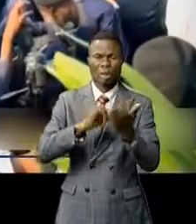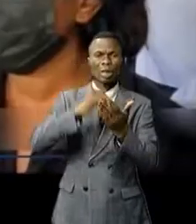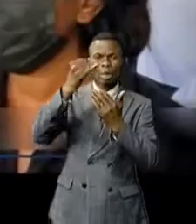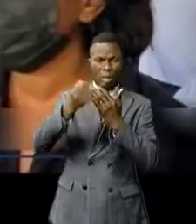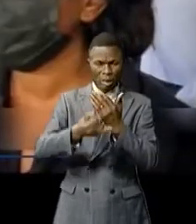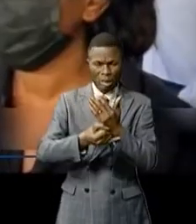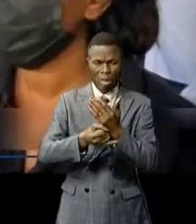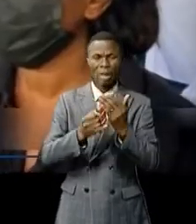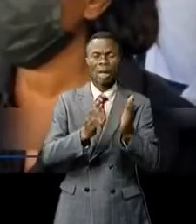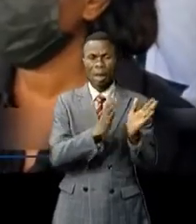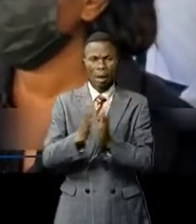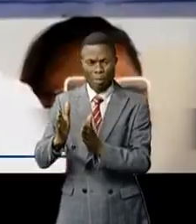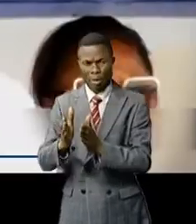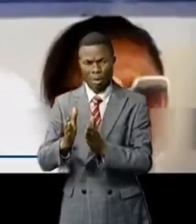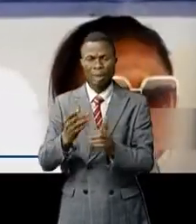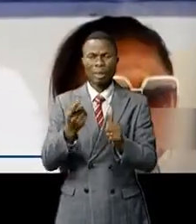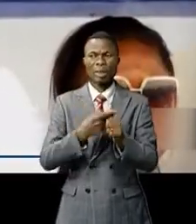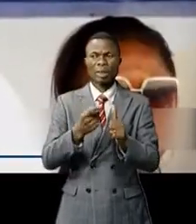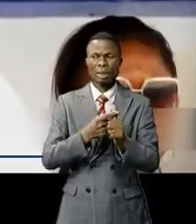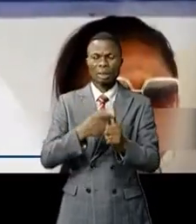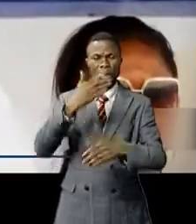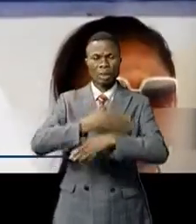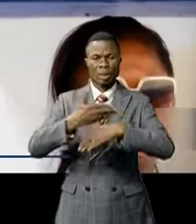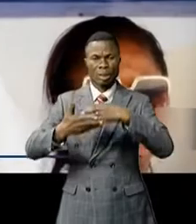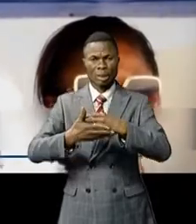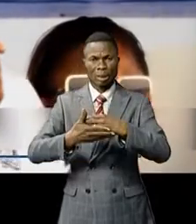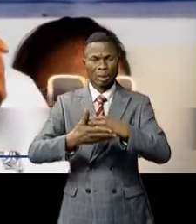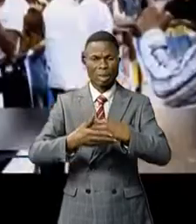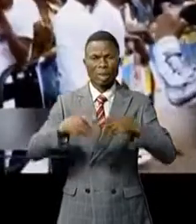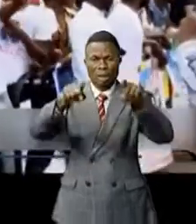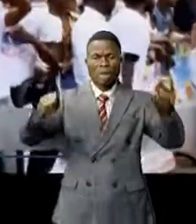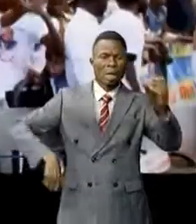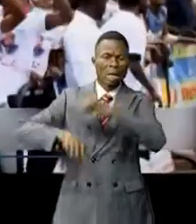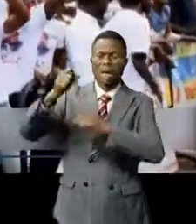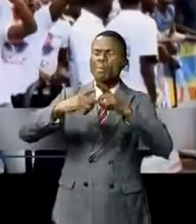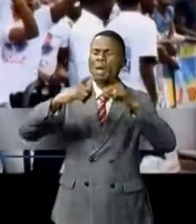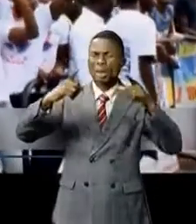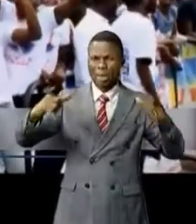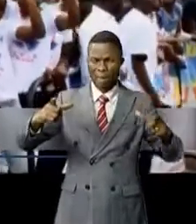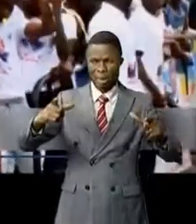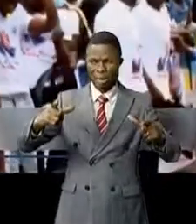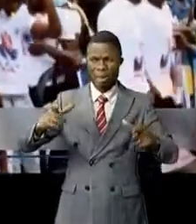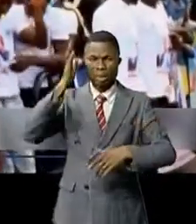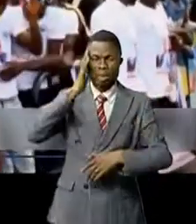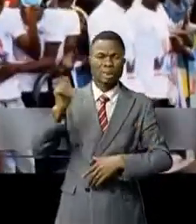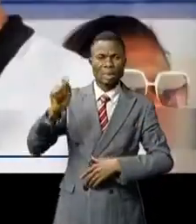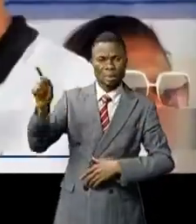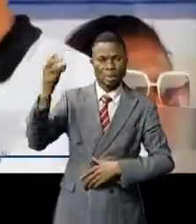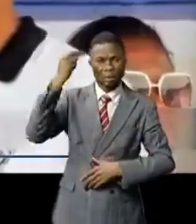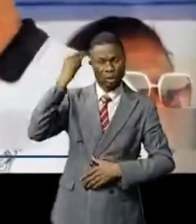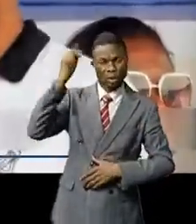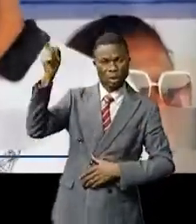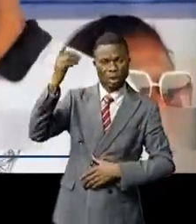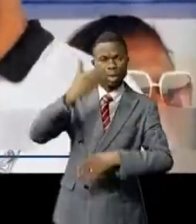qu'il compte réaliser, à savoir la construction d'un grand stade ultramoderne à la place Sainte-Thérèse d'Ndjili,